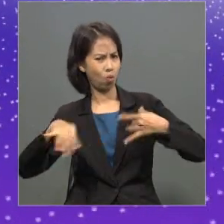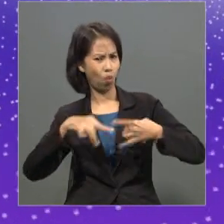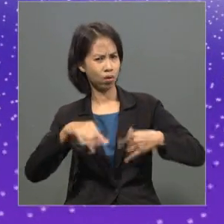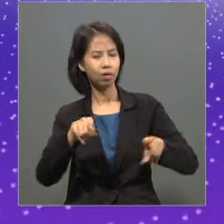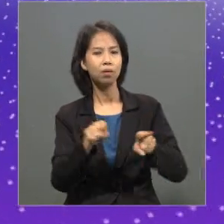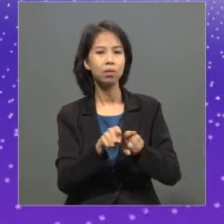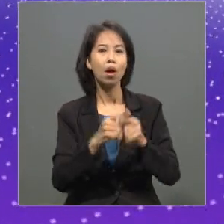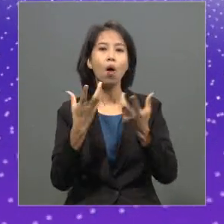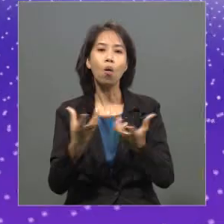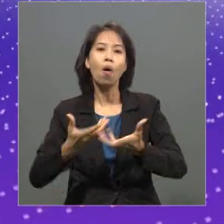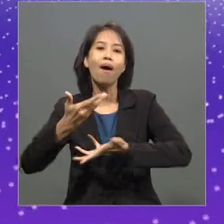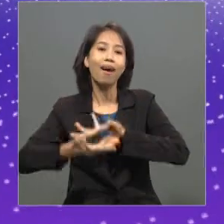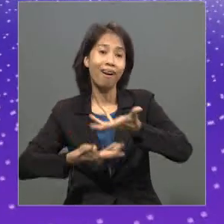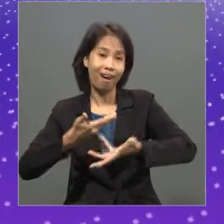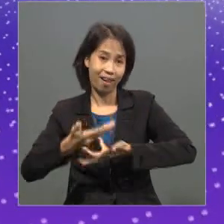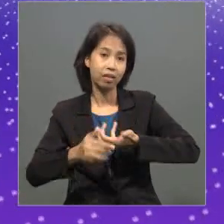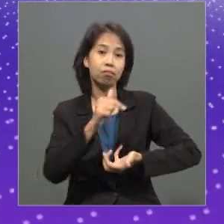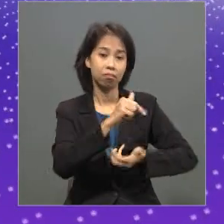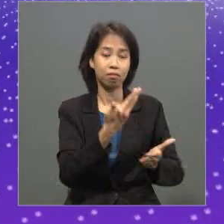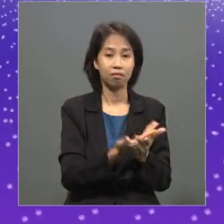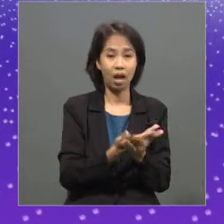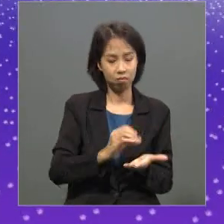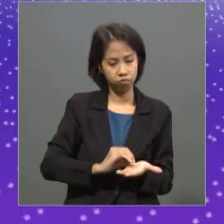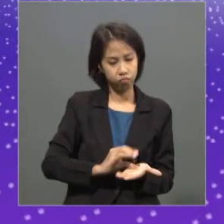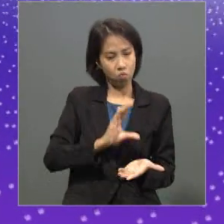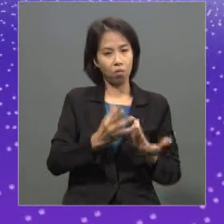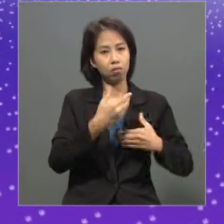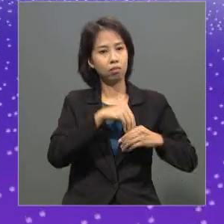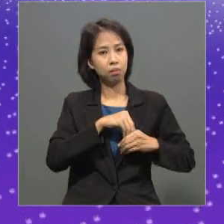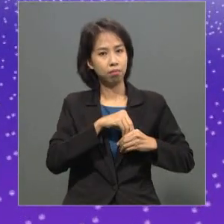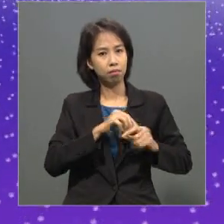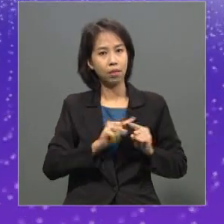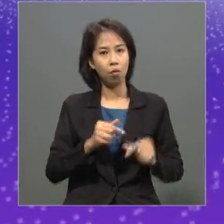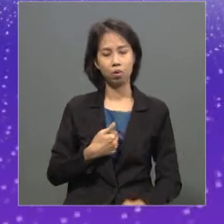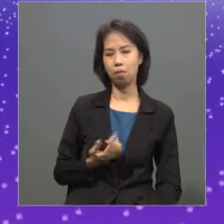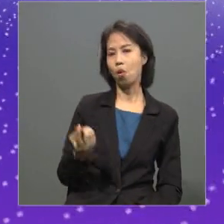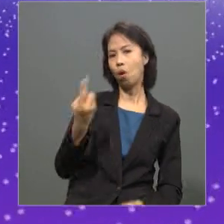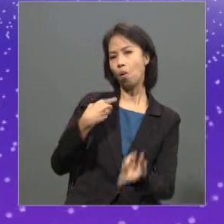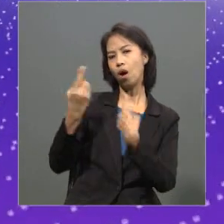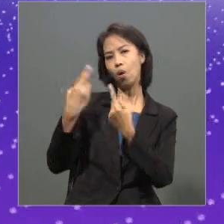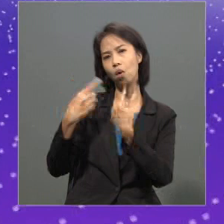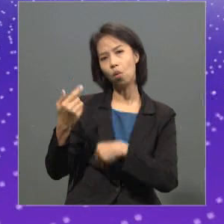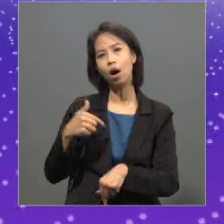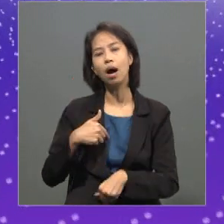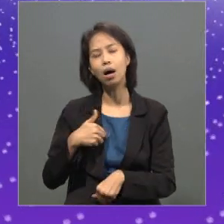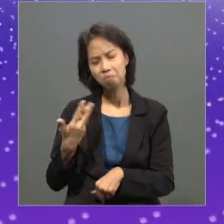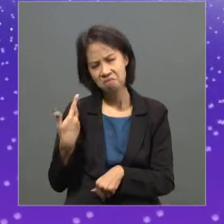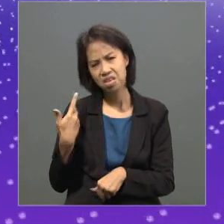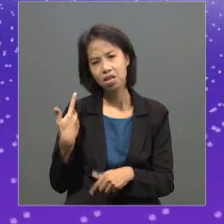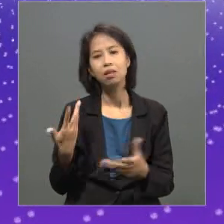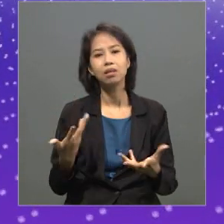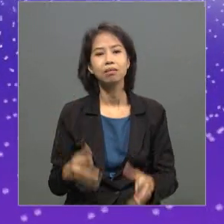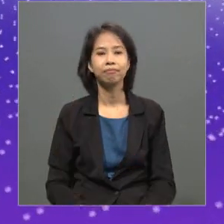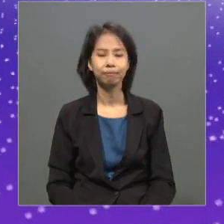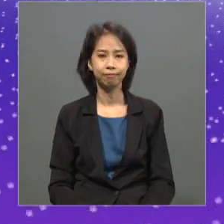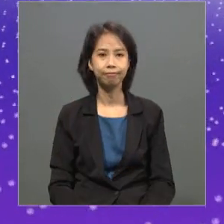ค่ะที่ขายของกับบริษัทของตัวเองแล้วได้เงินกำไรไปจำนวนมากแต่ก็กลับมาต่อว่าว่าด่าทอในโลกโซเชียลเช่นเดียว